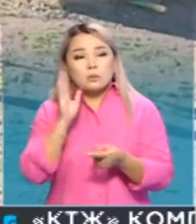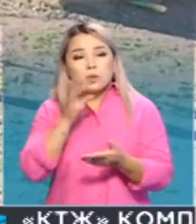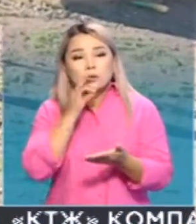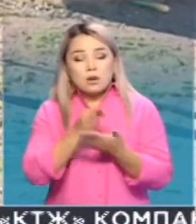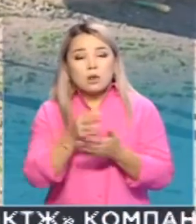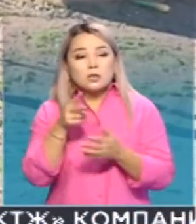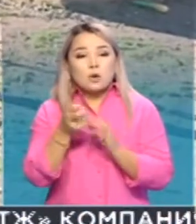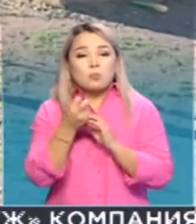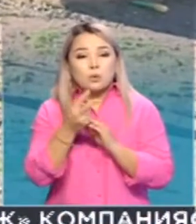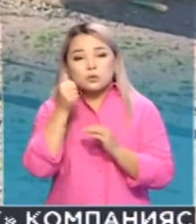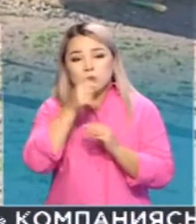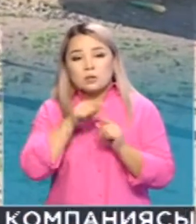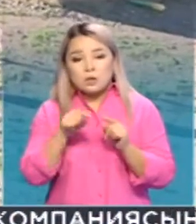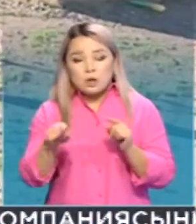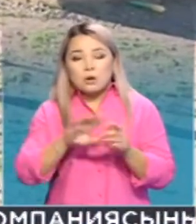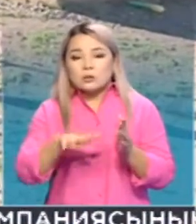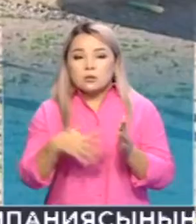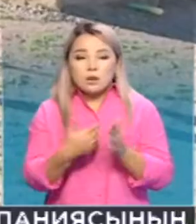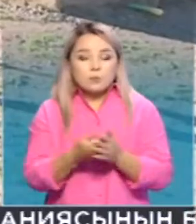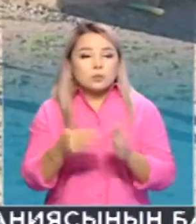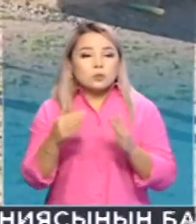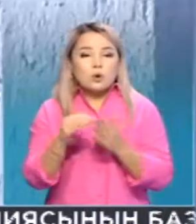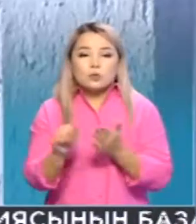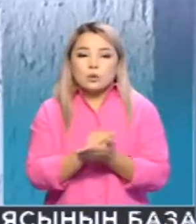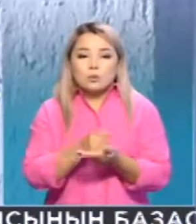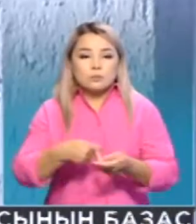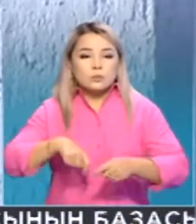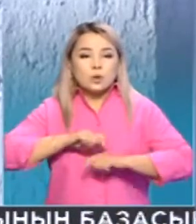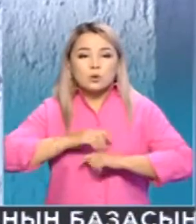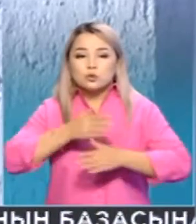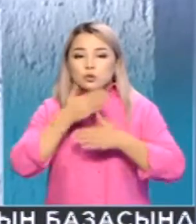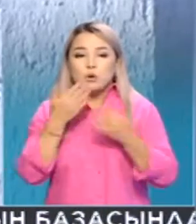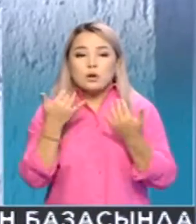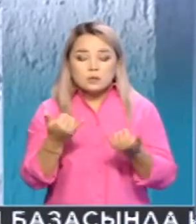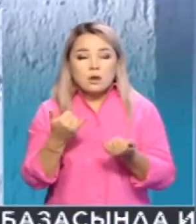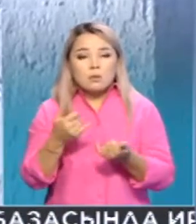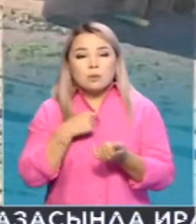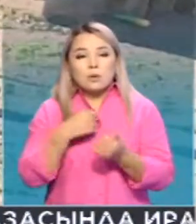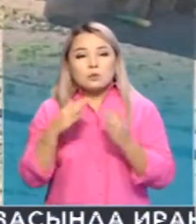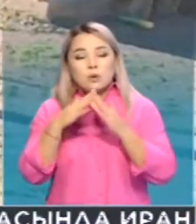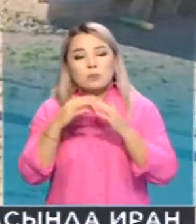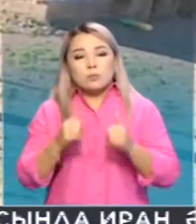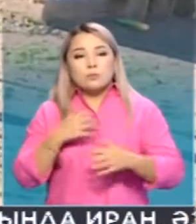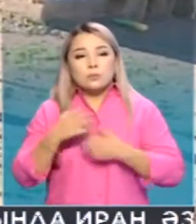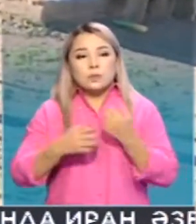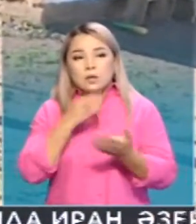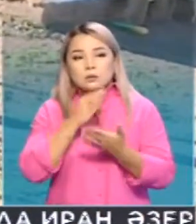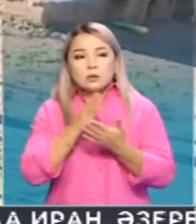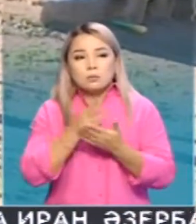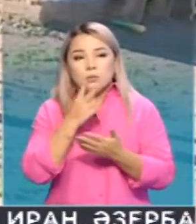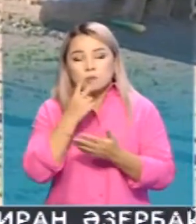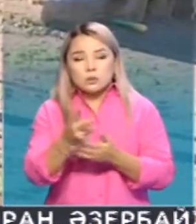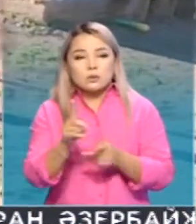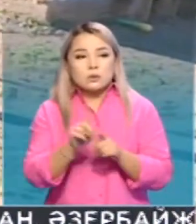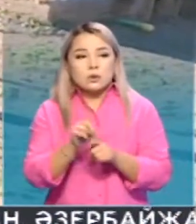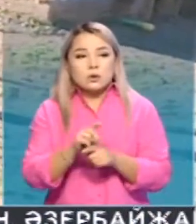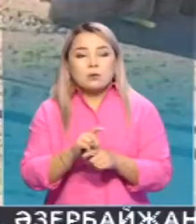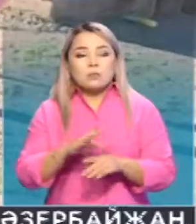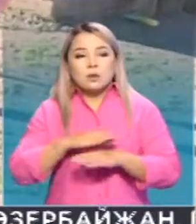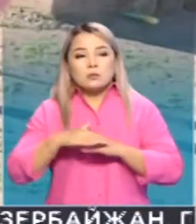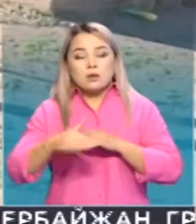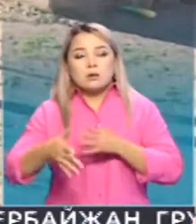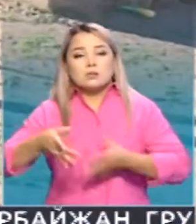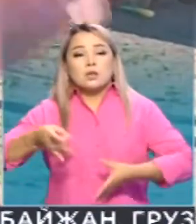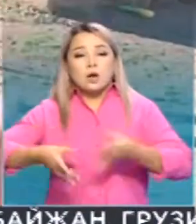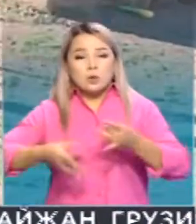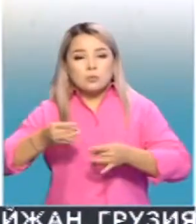Мына 2012 неше жыл болды? Әлі алған жоқпыз документ. Ол документтен бұрын құлақ болама деп алаңдаймыз ғой. Балатонға салынған үй ғой. Қабырғалар айырылып